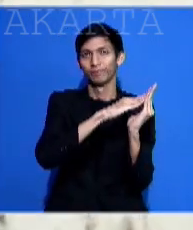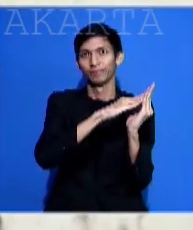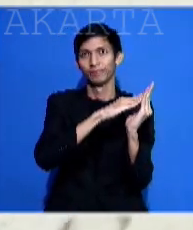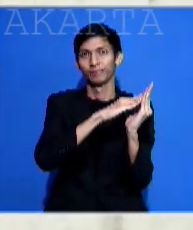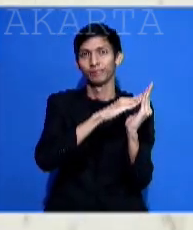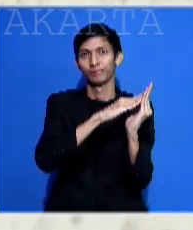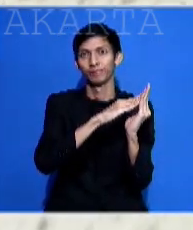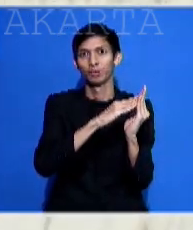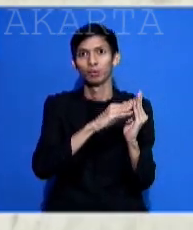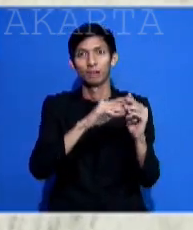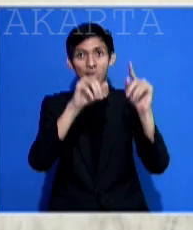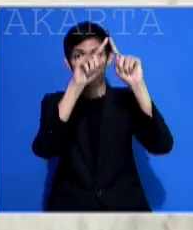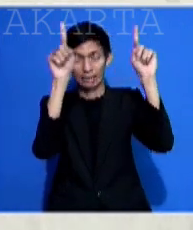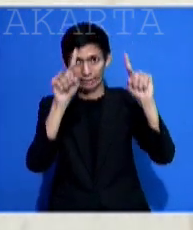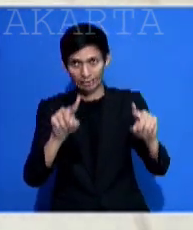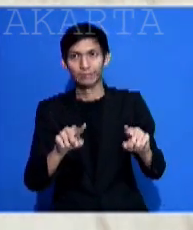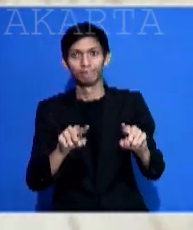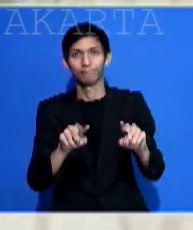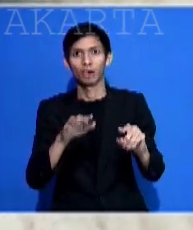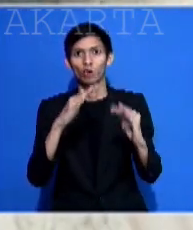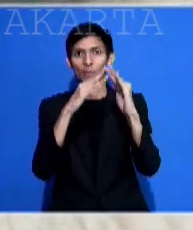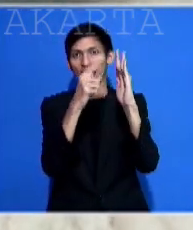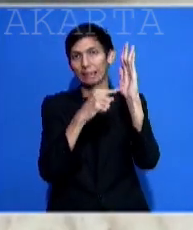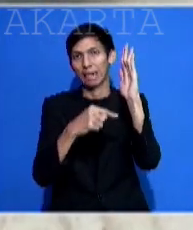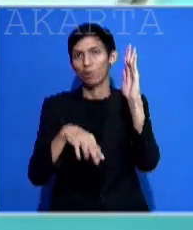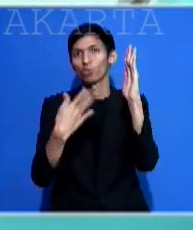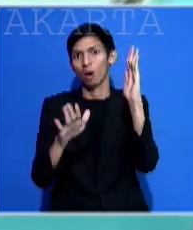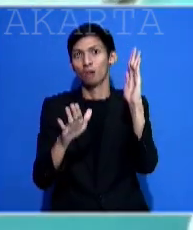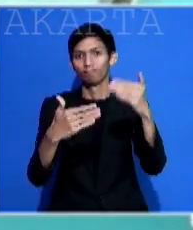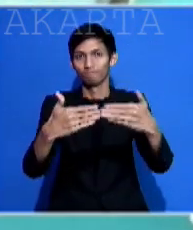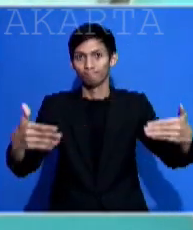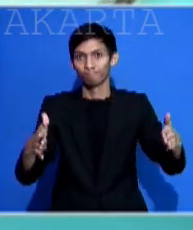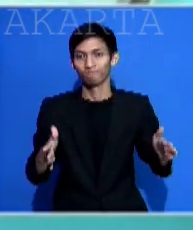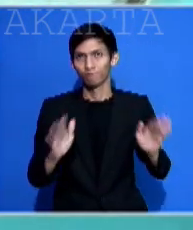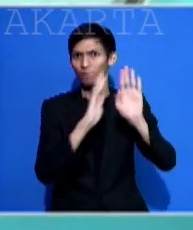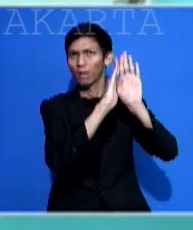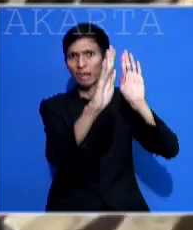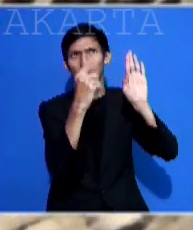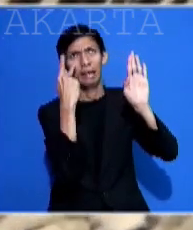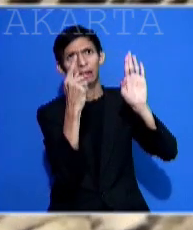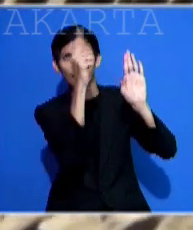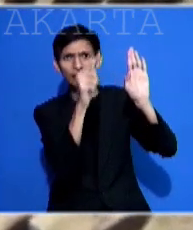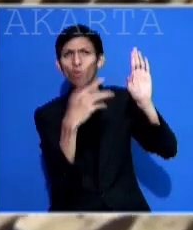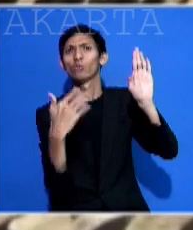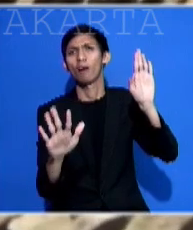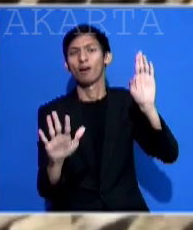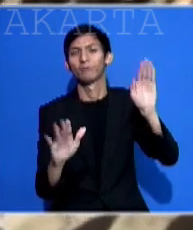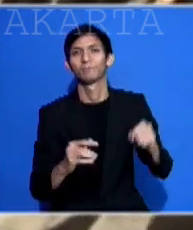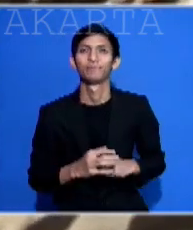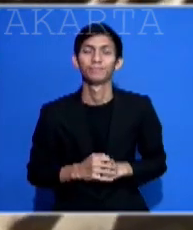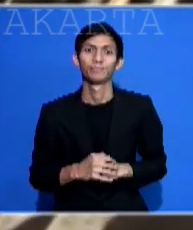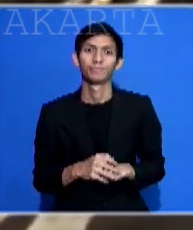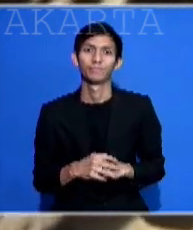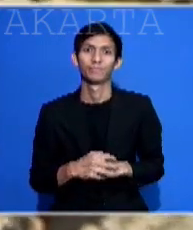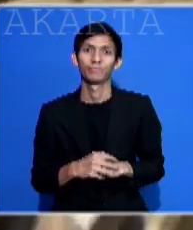sudah retak di setiap titik tertentu seperti siku bangunan maupun di dinding ruang tamu dibantu seluruh warga yang tinggal di wilayah